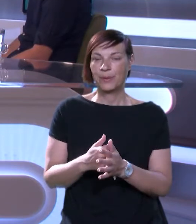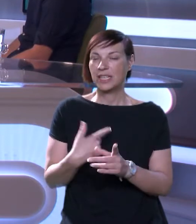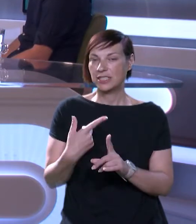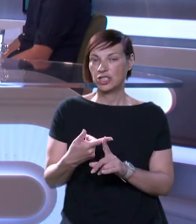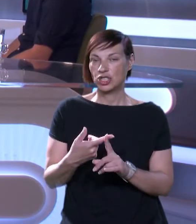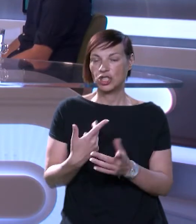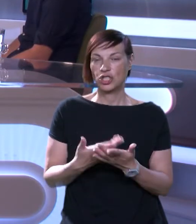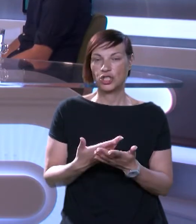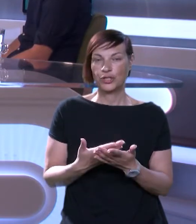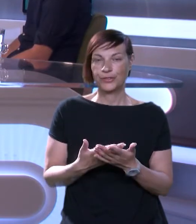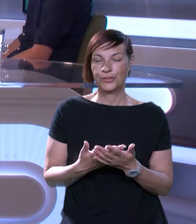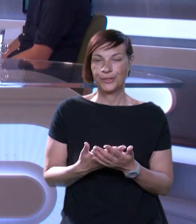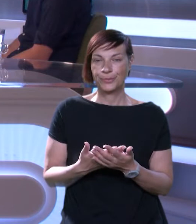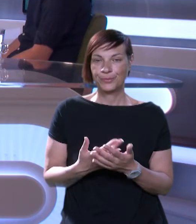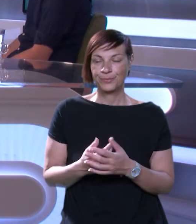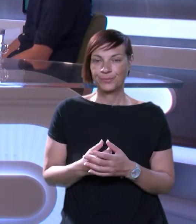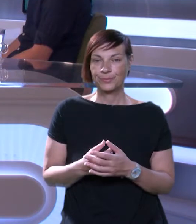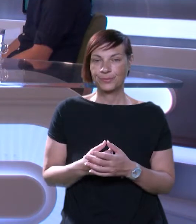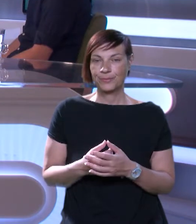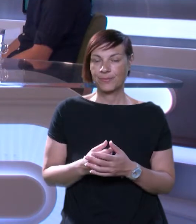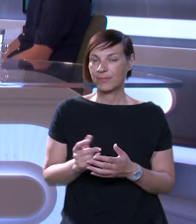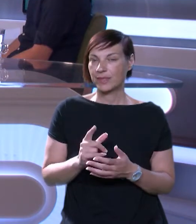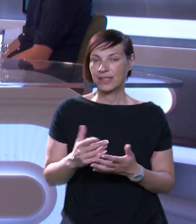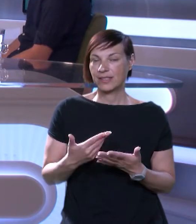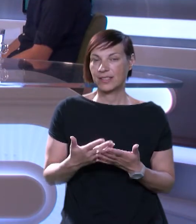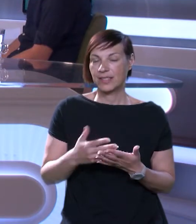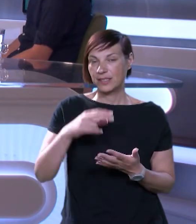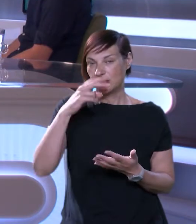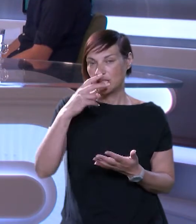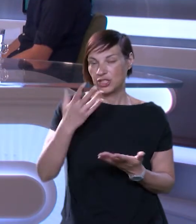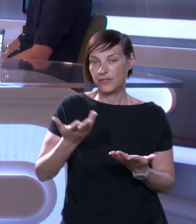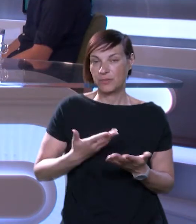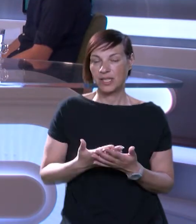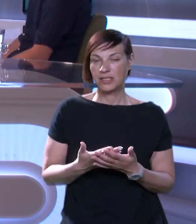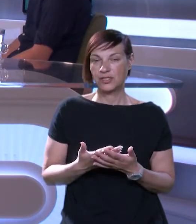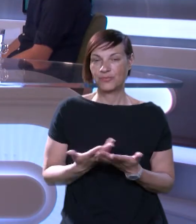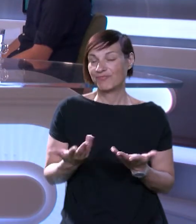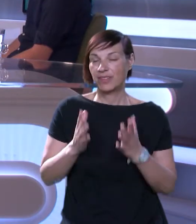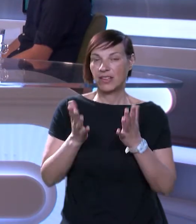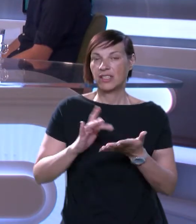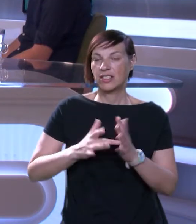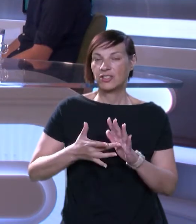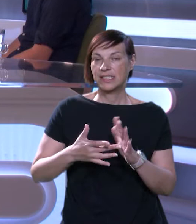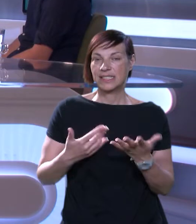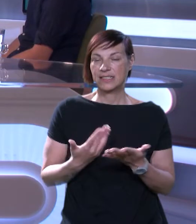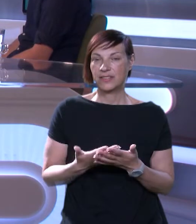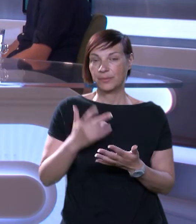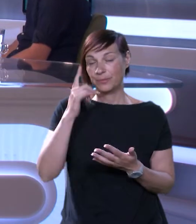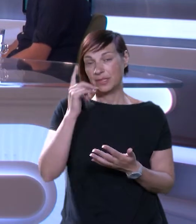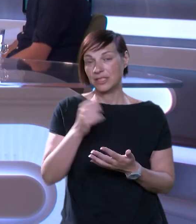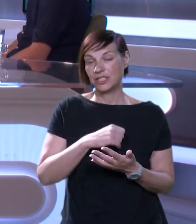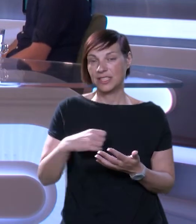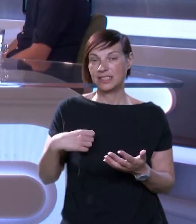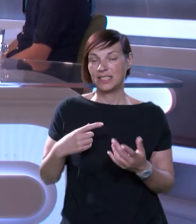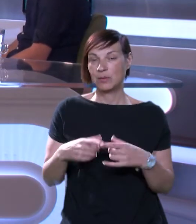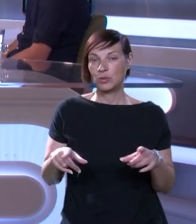pratiš točno to, onda iscuri nećeš. Iscuri nekako mora informacije. Da. A vjerojatno je tako sa svim. Misliš da je